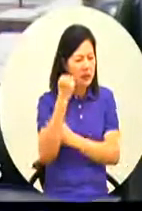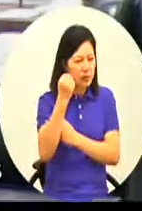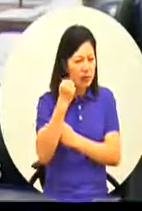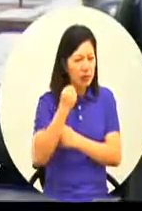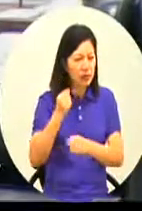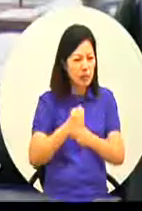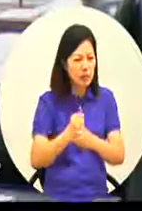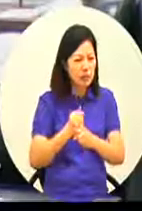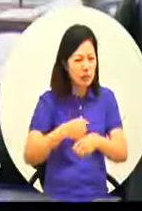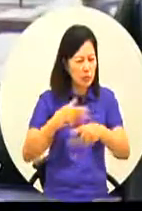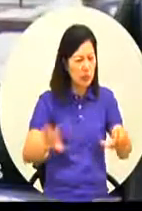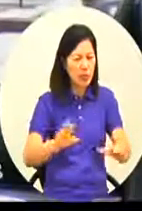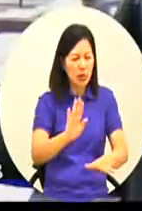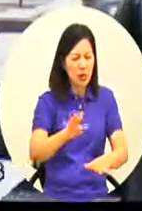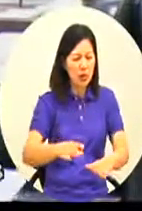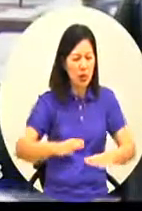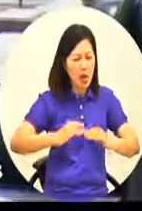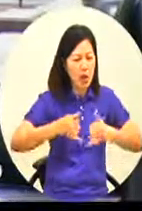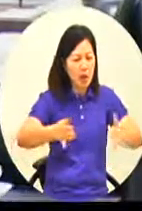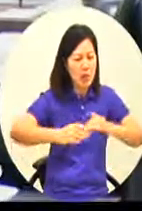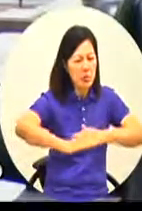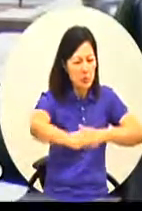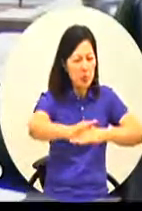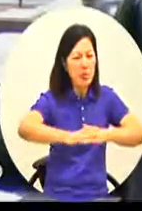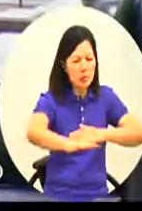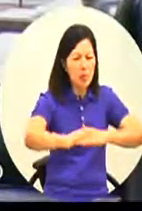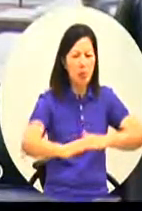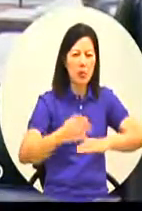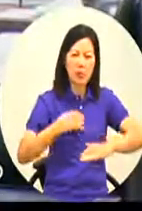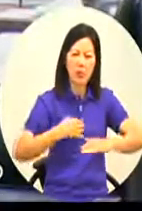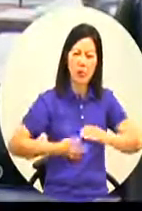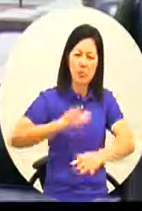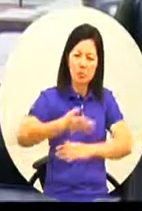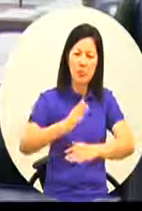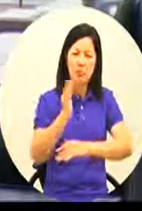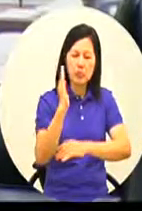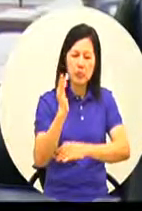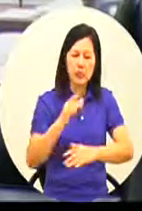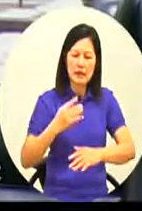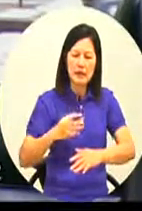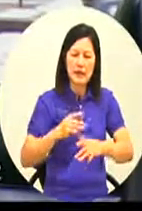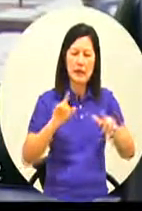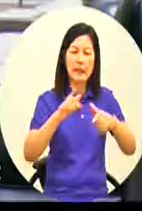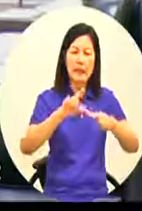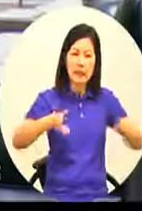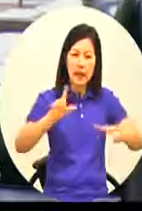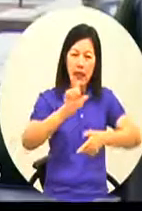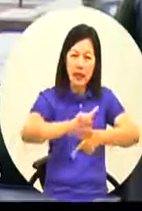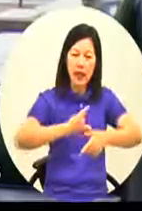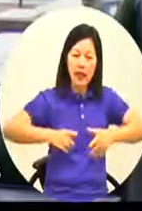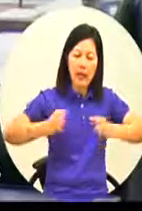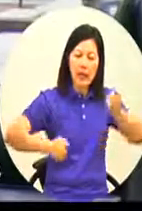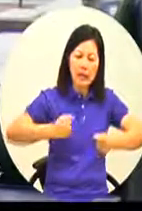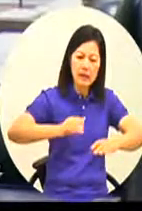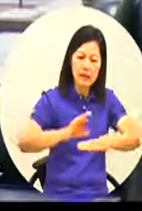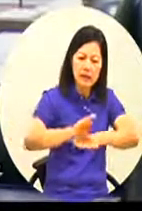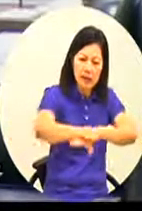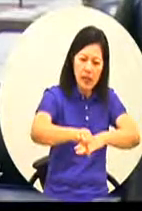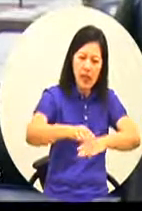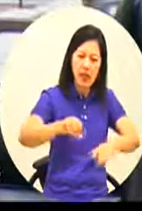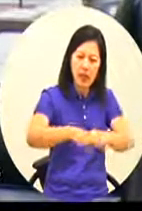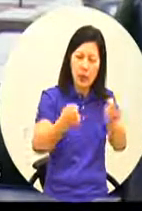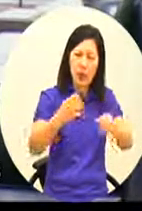事情吗？然后怎么路怎么铺吗？怎么研究就说怎么样能够让我们的大卡车压过去以后，比较不会有什么损害的状